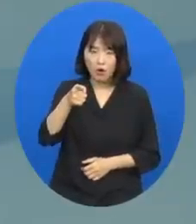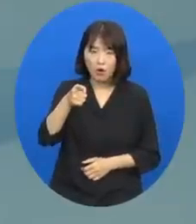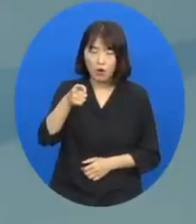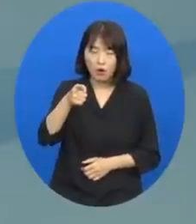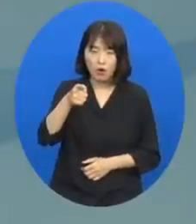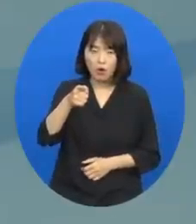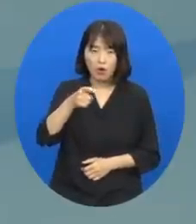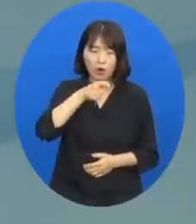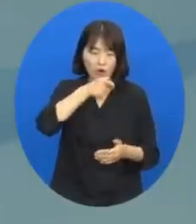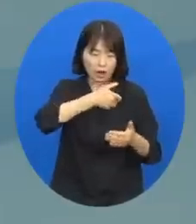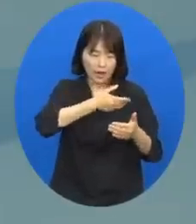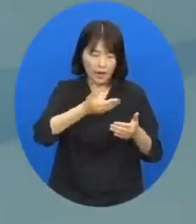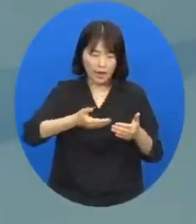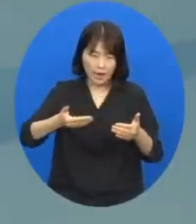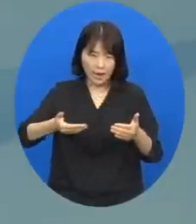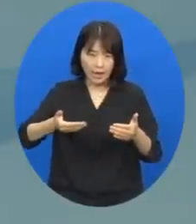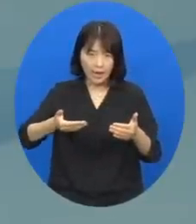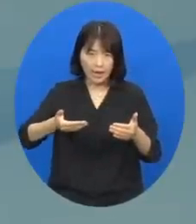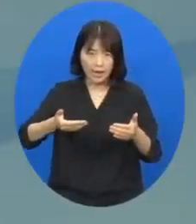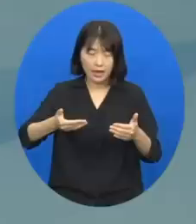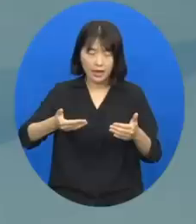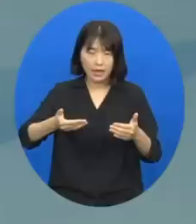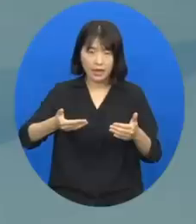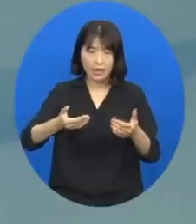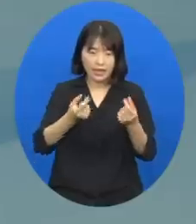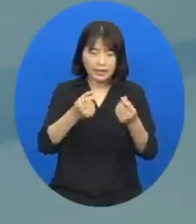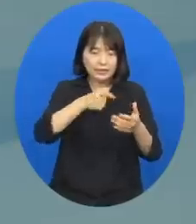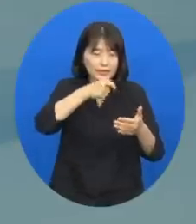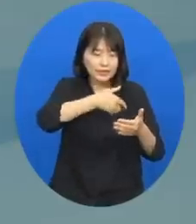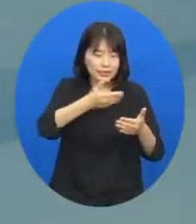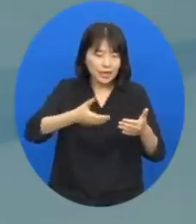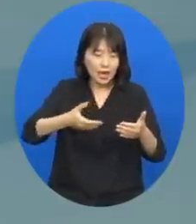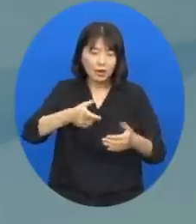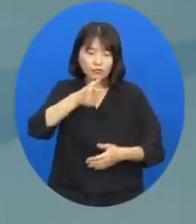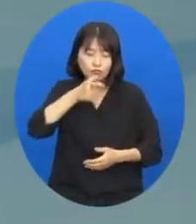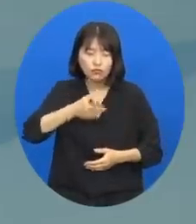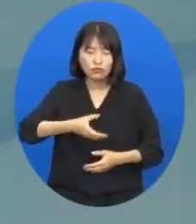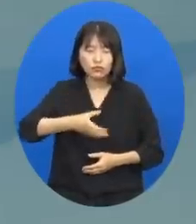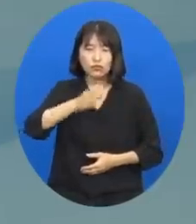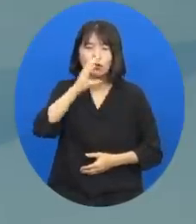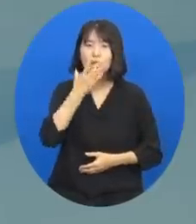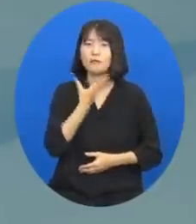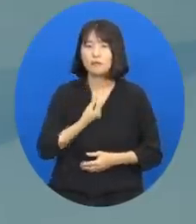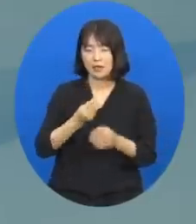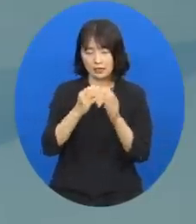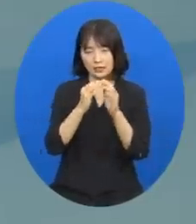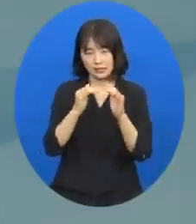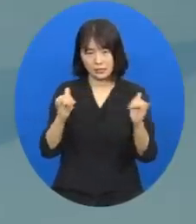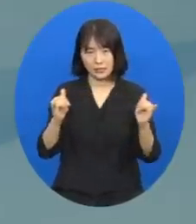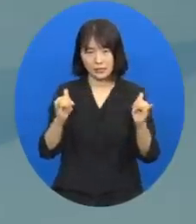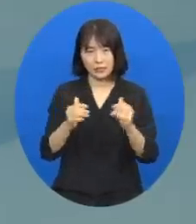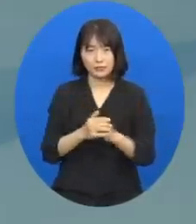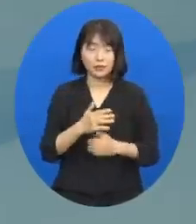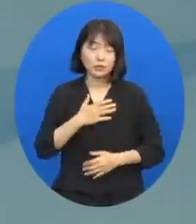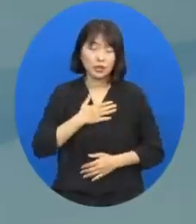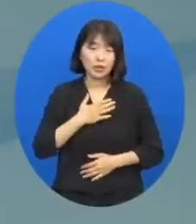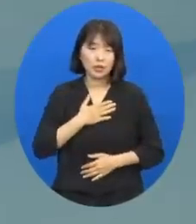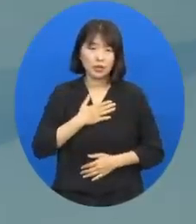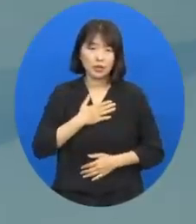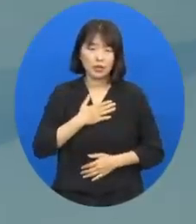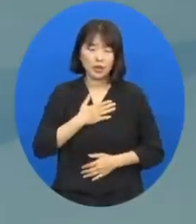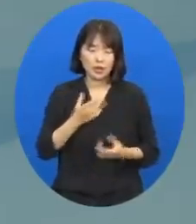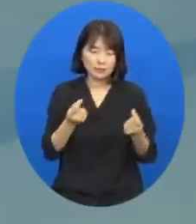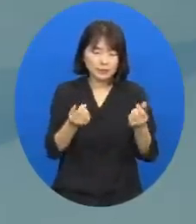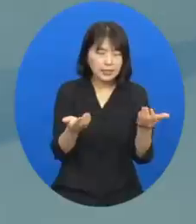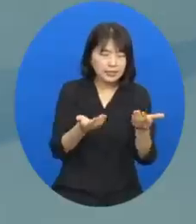마시는 사람 입니다 내 분야에 있는 사람 나와 연령대가 비슷한 사람 나와 같은 어떤 비슷한 일을